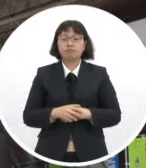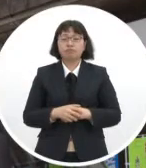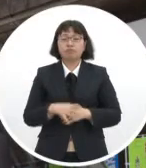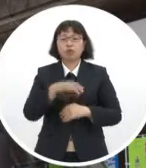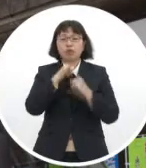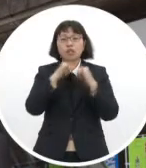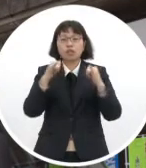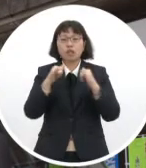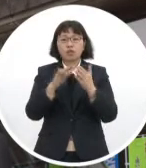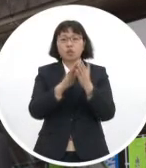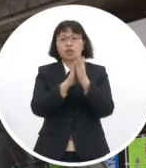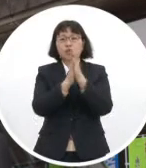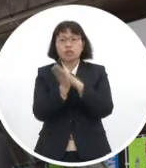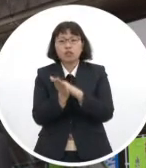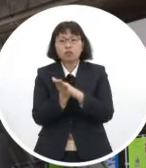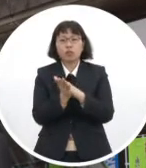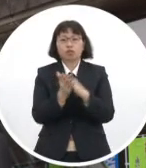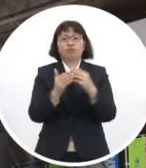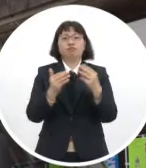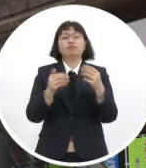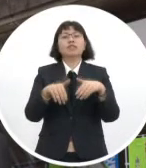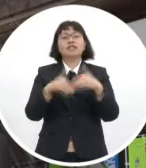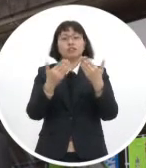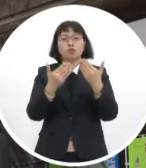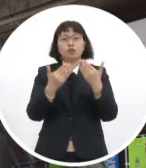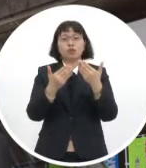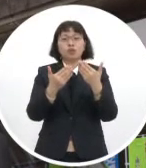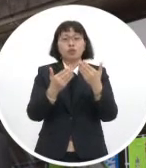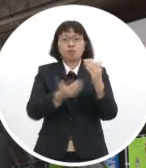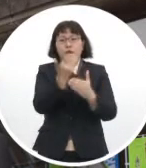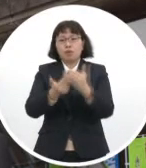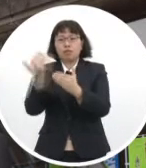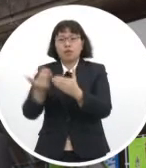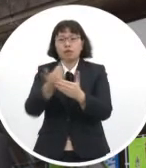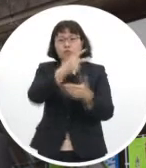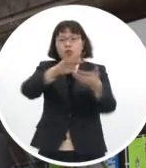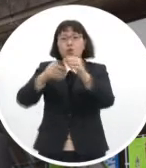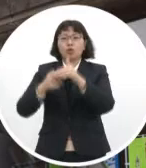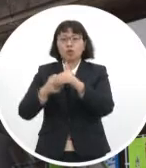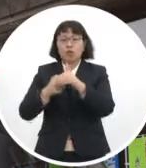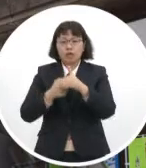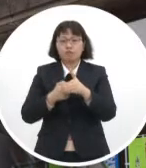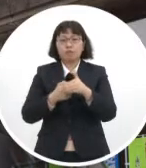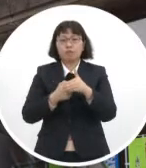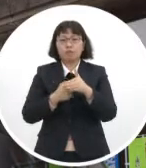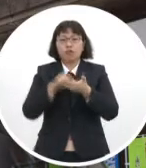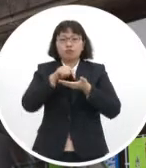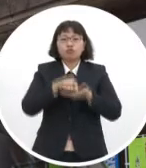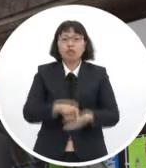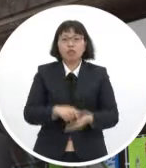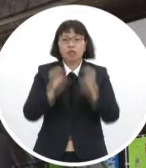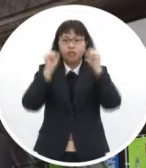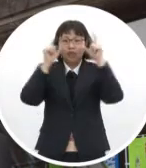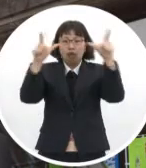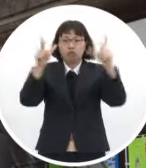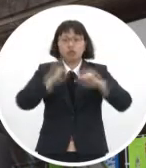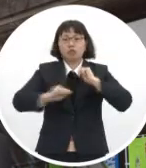交通死亡事故が多発する市町村で重点的に啓発活動を行ったんだよ。